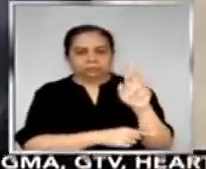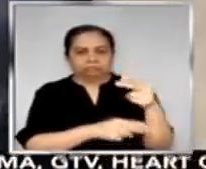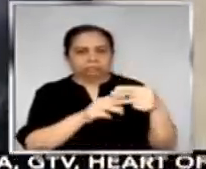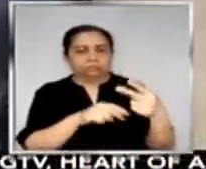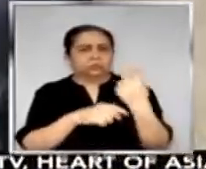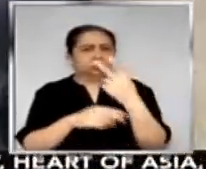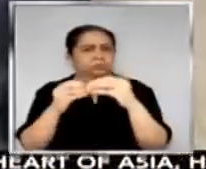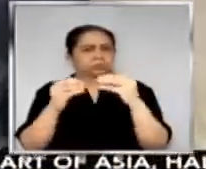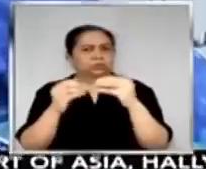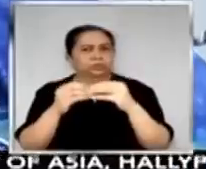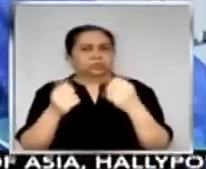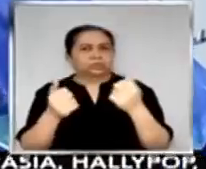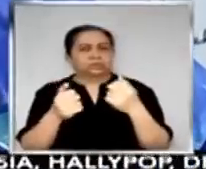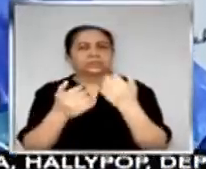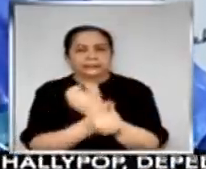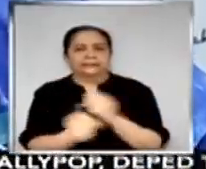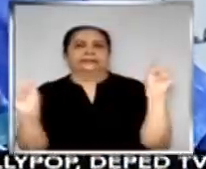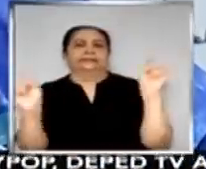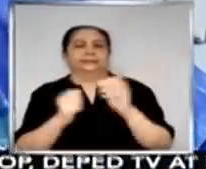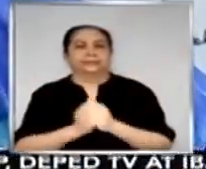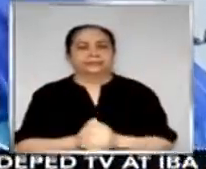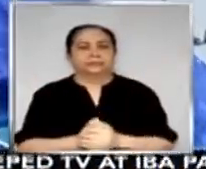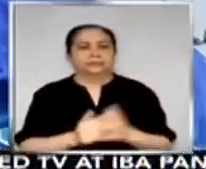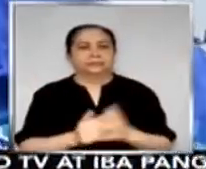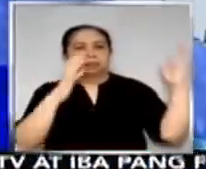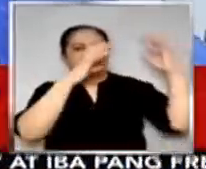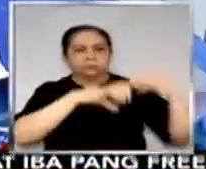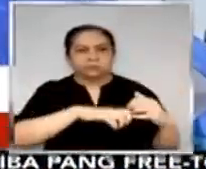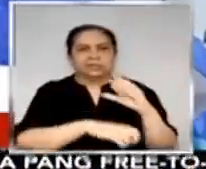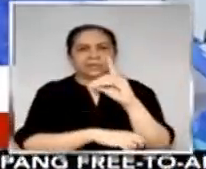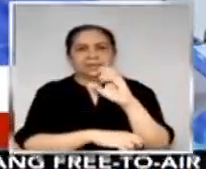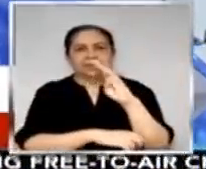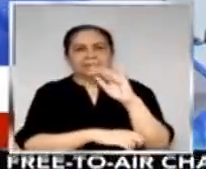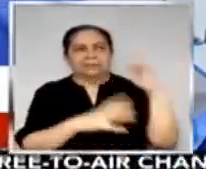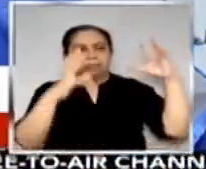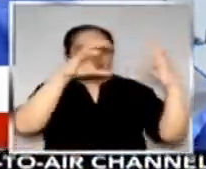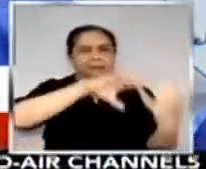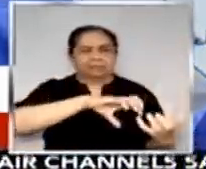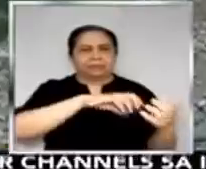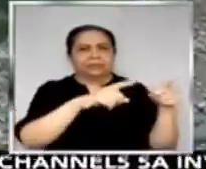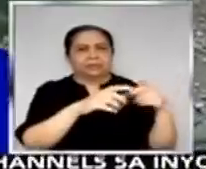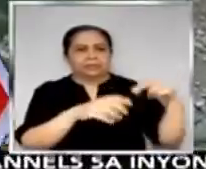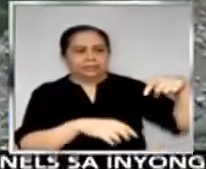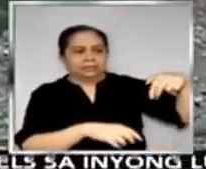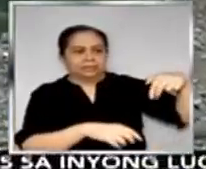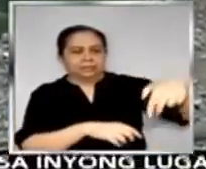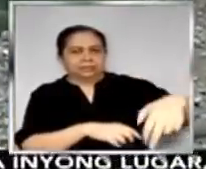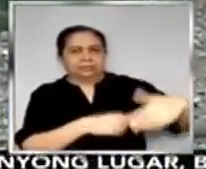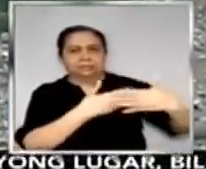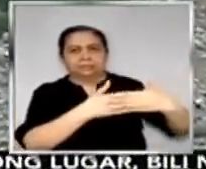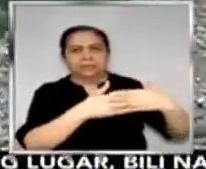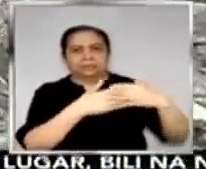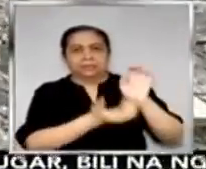kasamang nakaligtas naman. Natabunan sila ng debris. Mga debris po. Nasa may stairways po sila malapit sa elevator